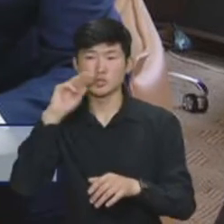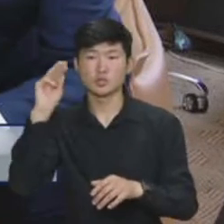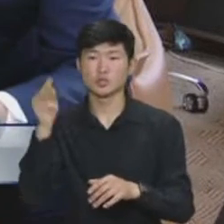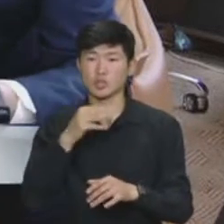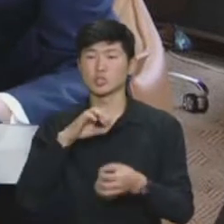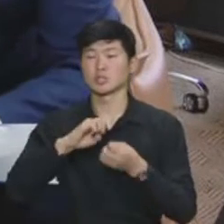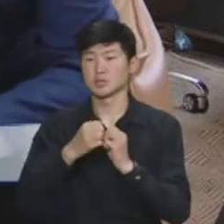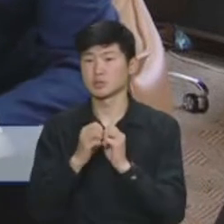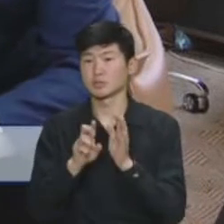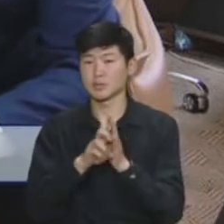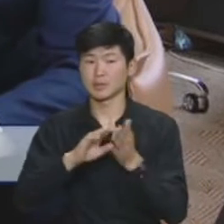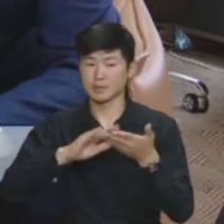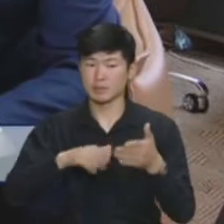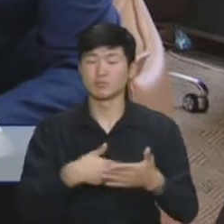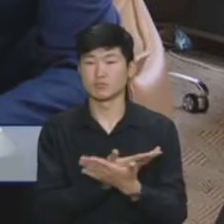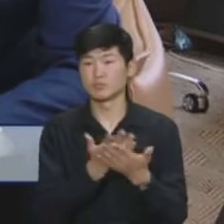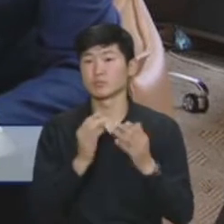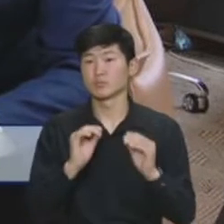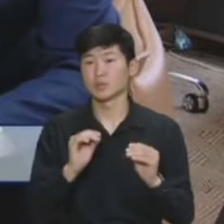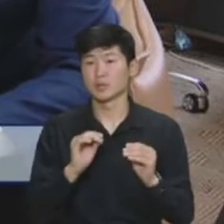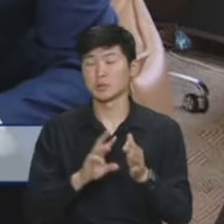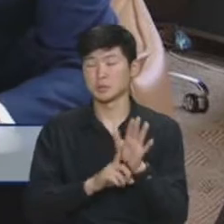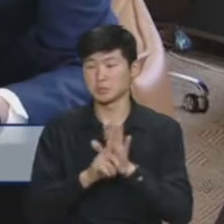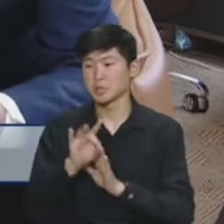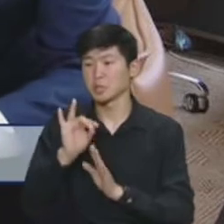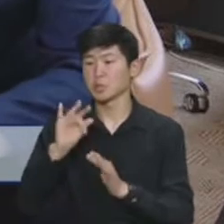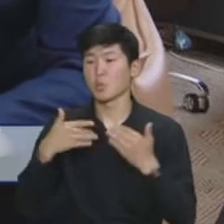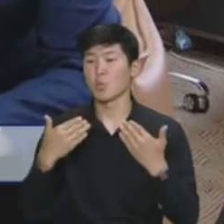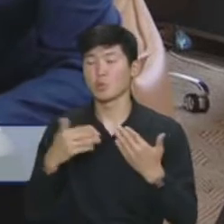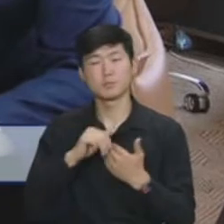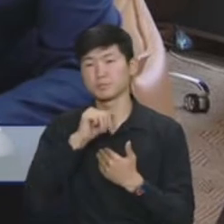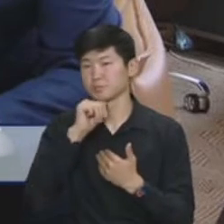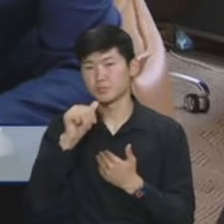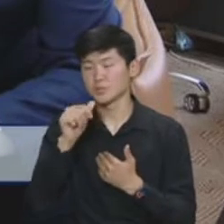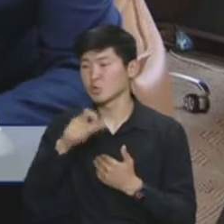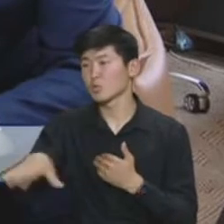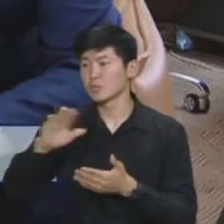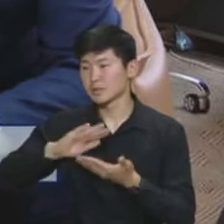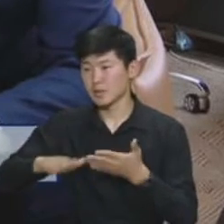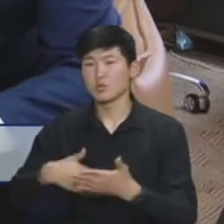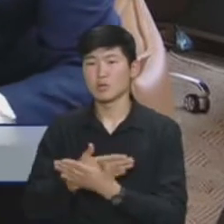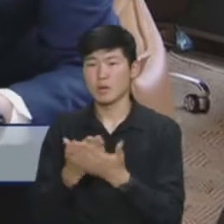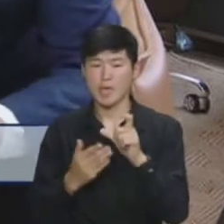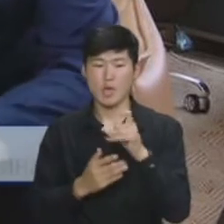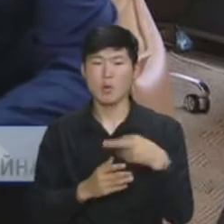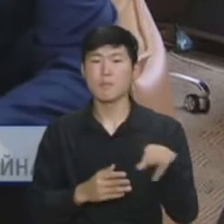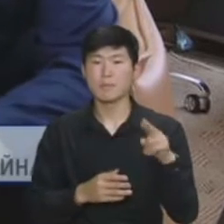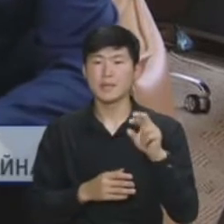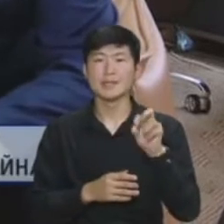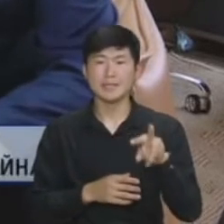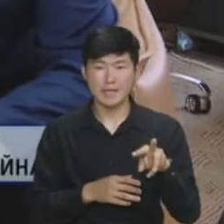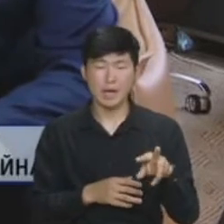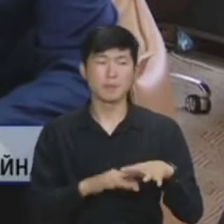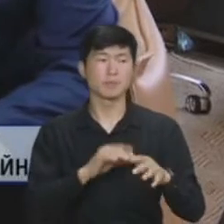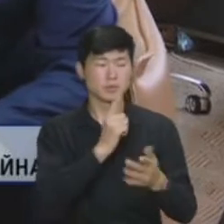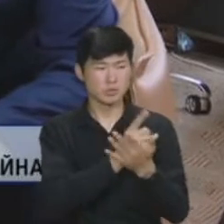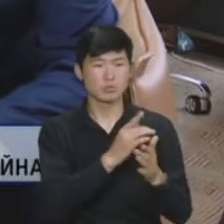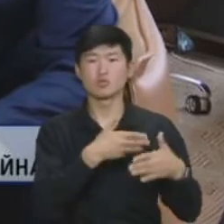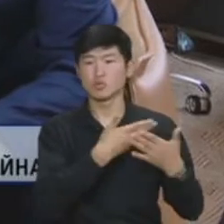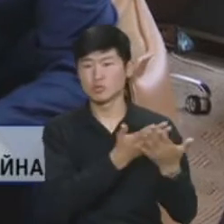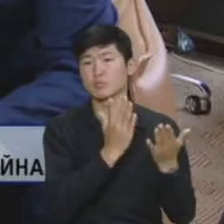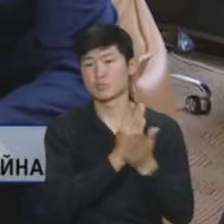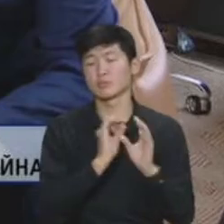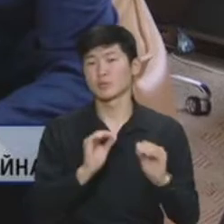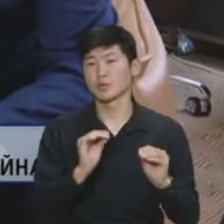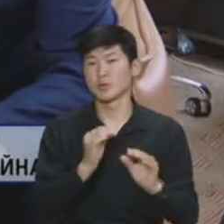маш тодорхой одоо танилцуулна. Одоо их хурлах хэсэг л ард түмэн танилцуулна. Эрүүл мэндийн яамд тодорхой чиглэл өгөн гэх мэтлэн зүйл